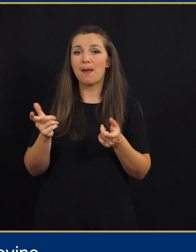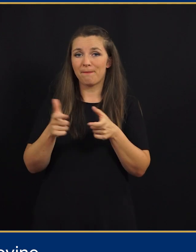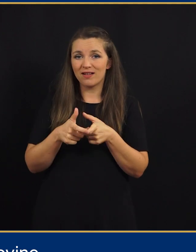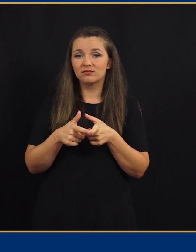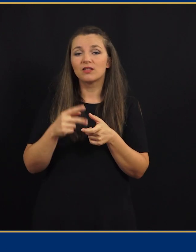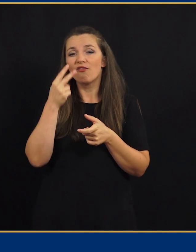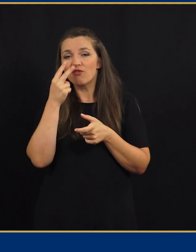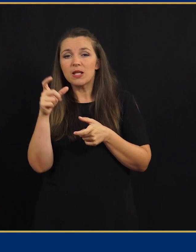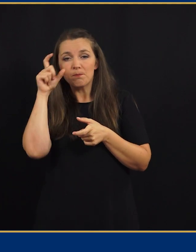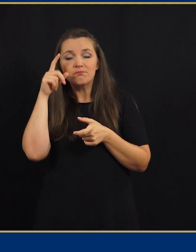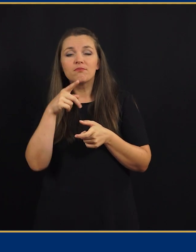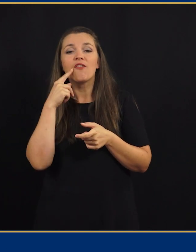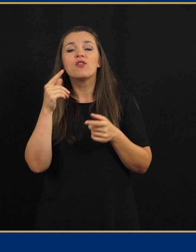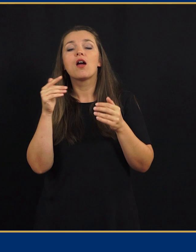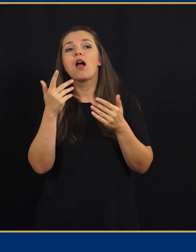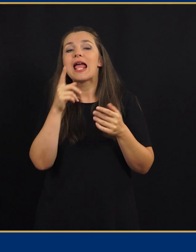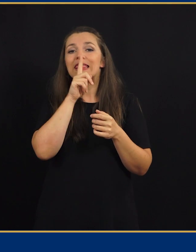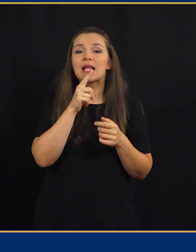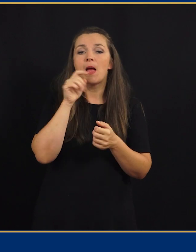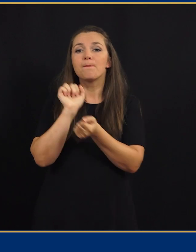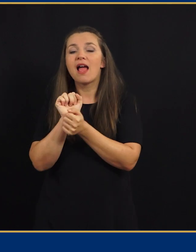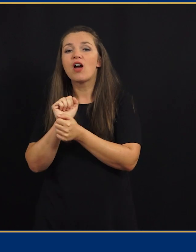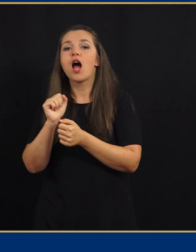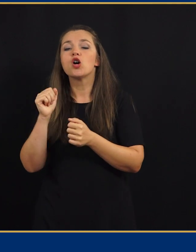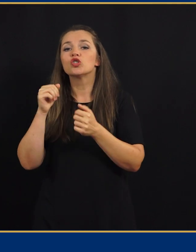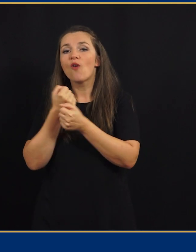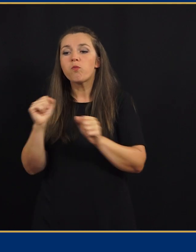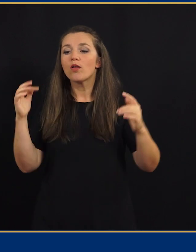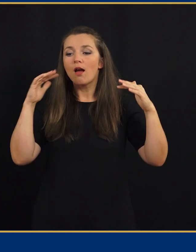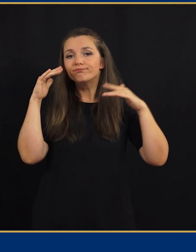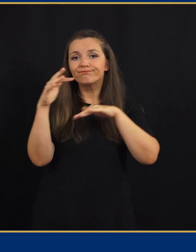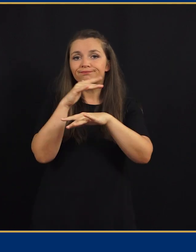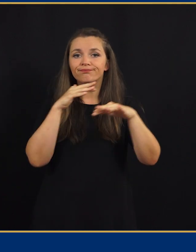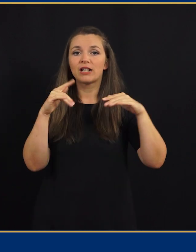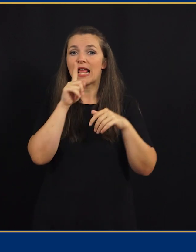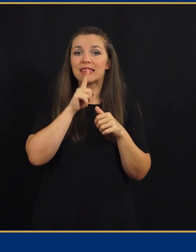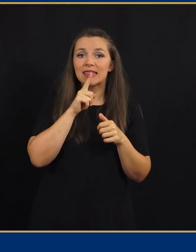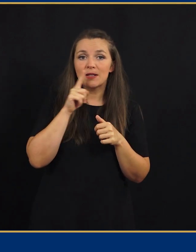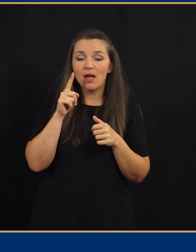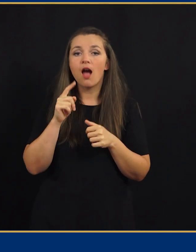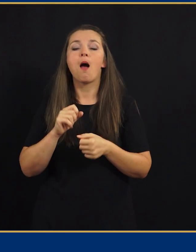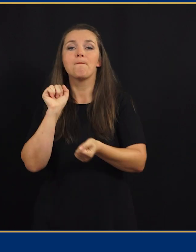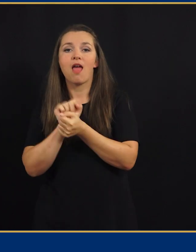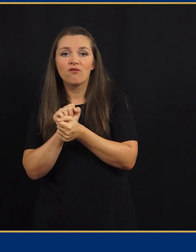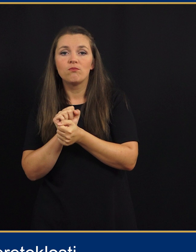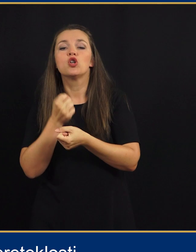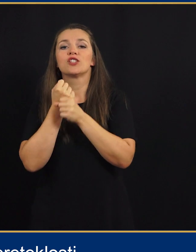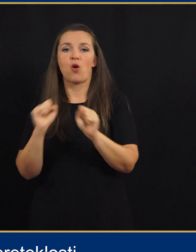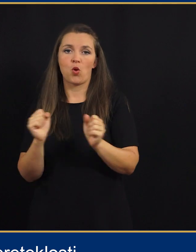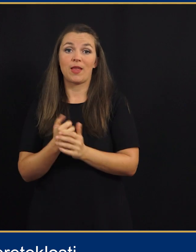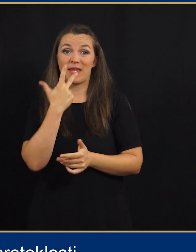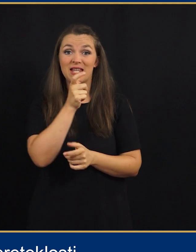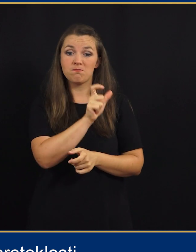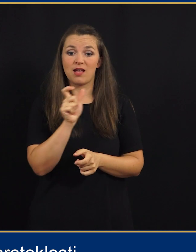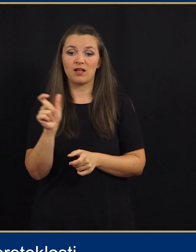Pirc Musar vidi v spravi med intimo, pravom in svobodo. Intima, pravo, svoboda. Tri